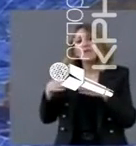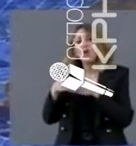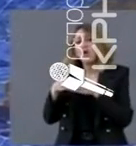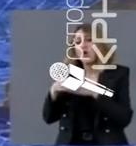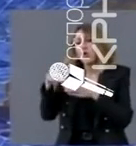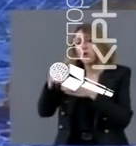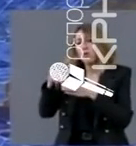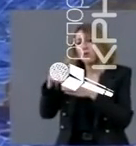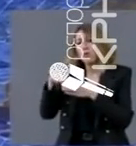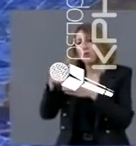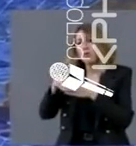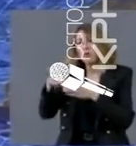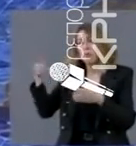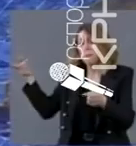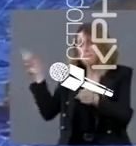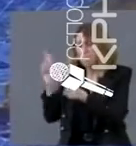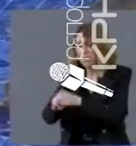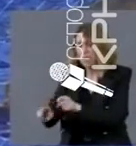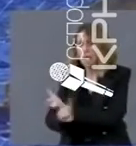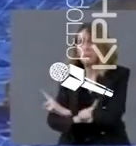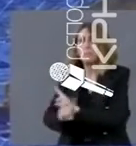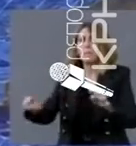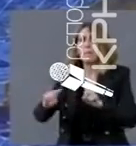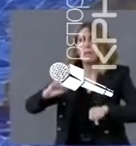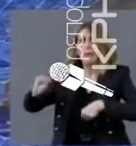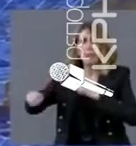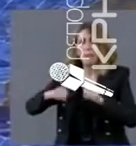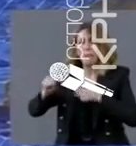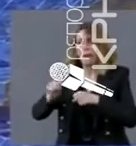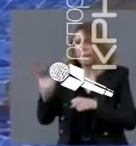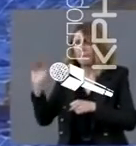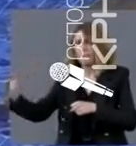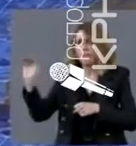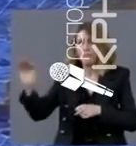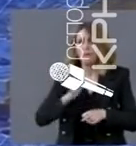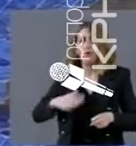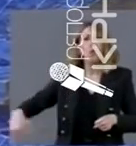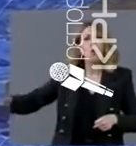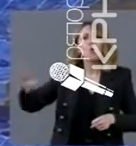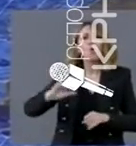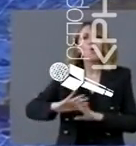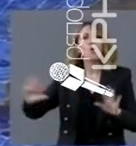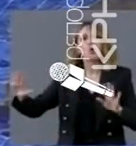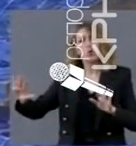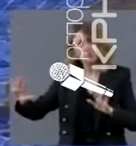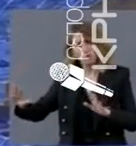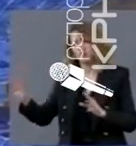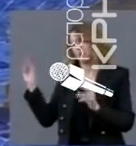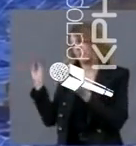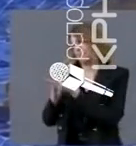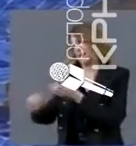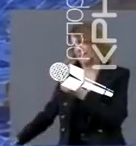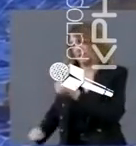τεχνητή αναπνοή της δημαγωγίας. Είναι πολύ βολικό, ξέρετε, να σπέρνεις πλαστές